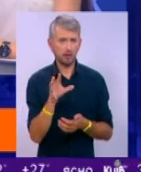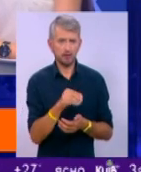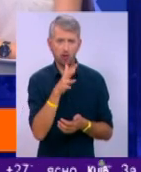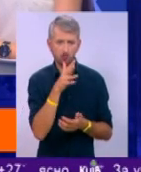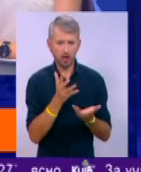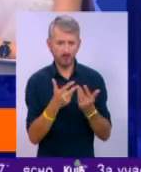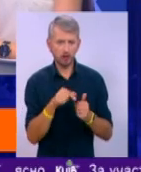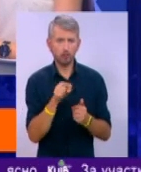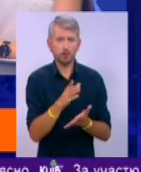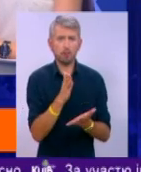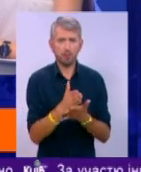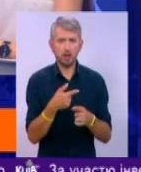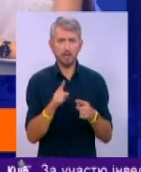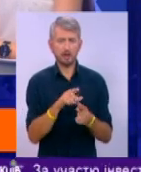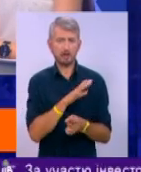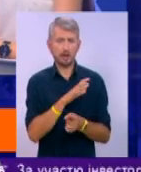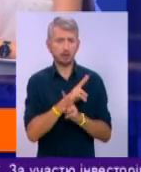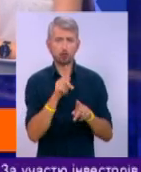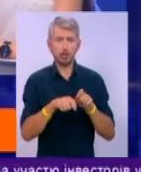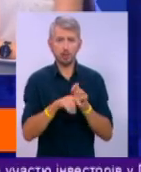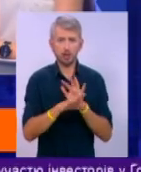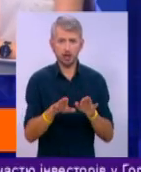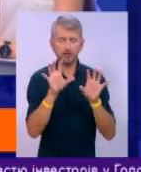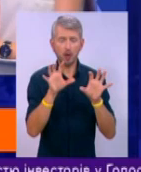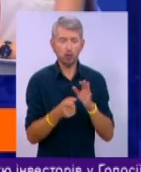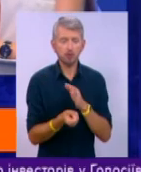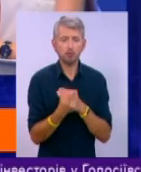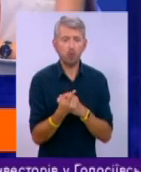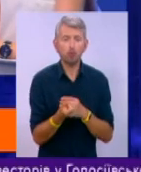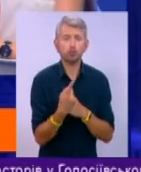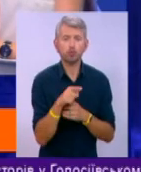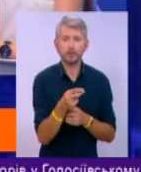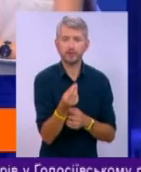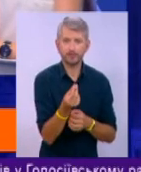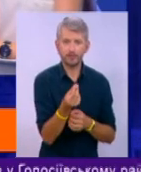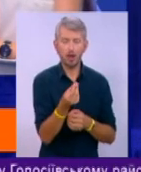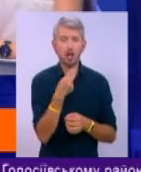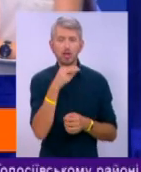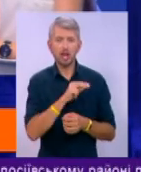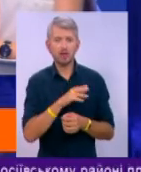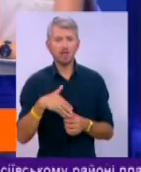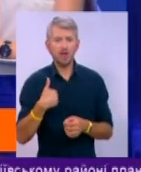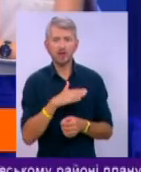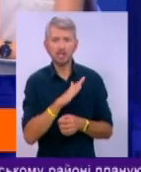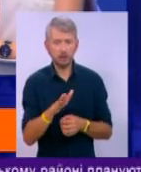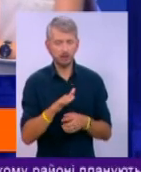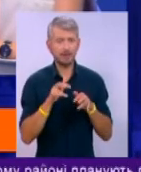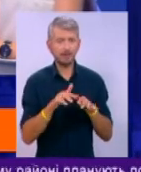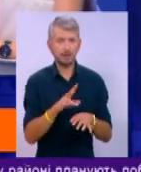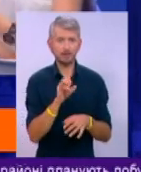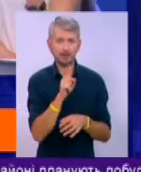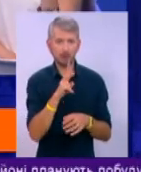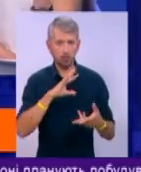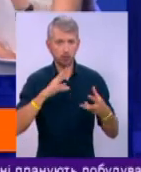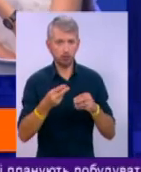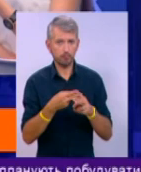що вона має ці статки, ніхто не перевірив законність походження цих статків. Тому неефективність дій НАЗК, воно і породжує